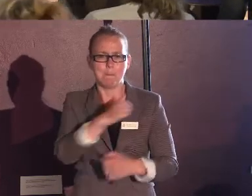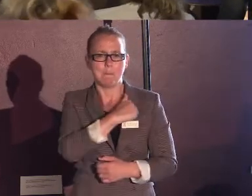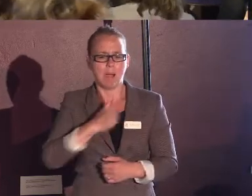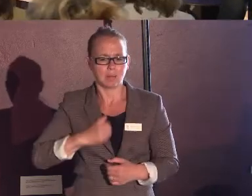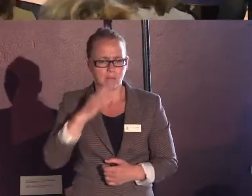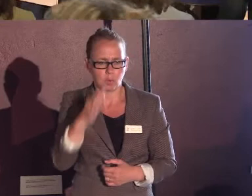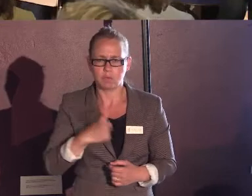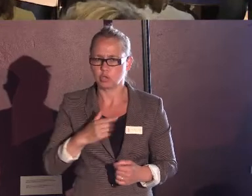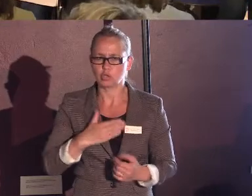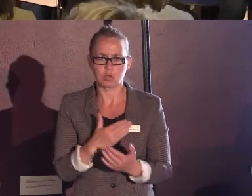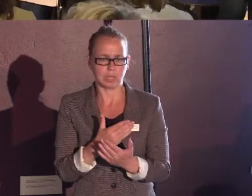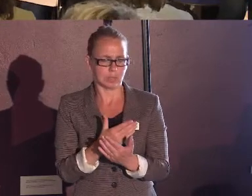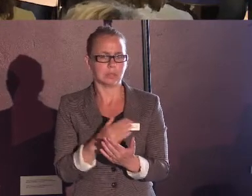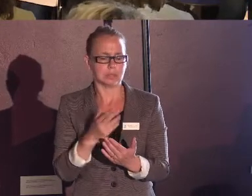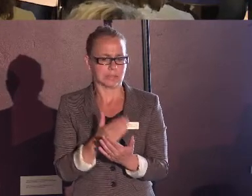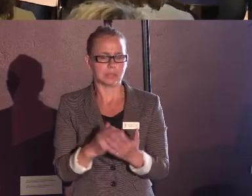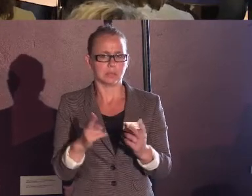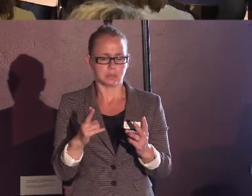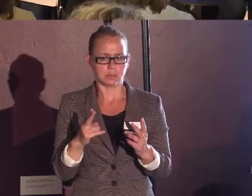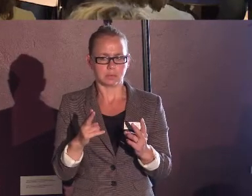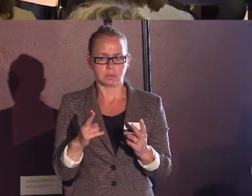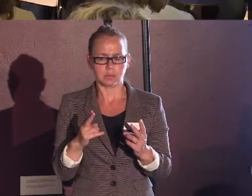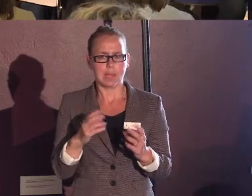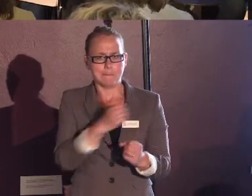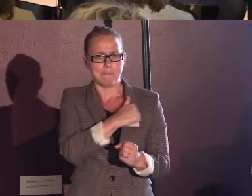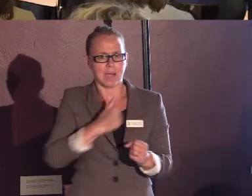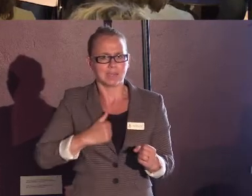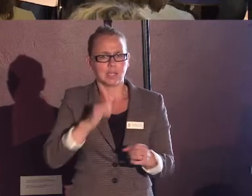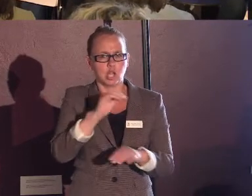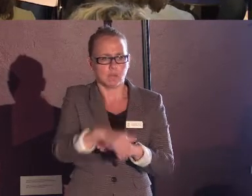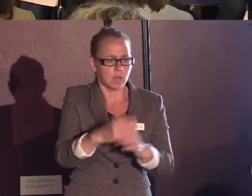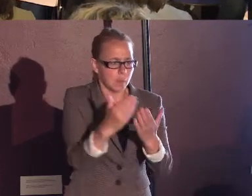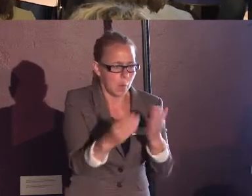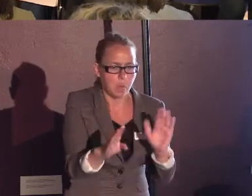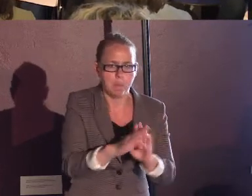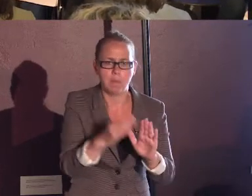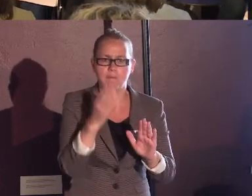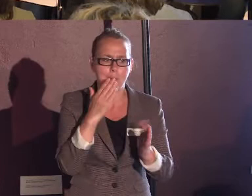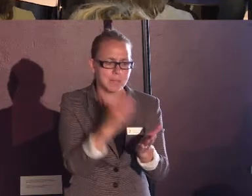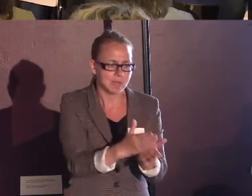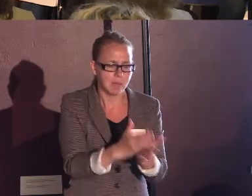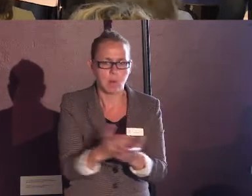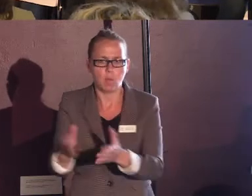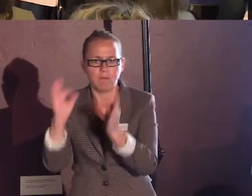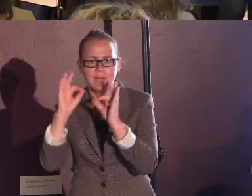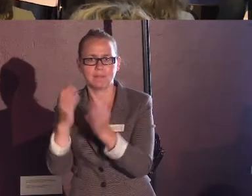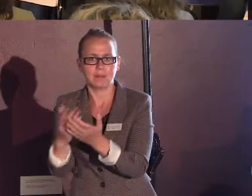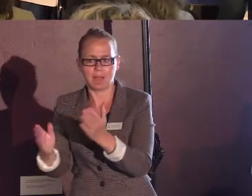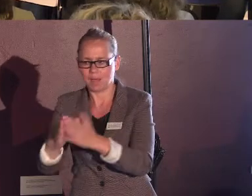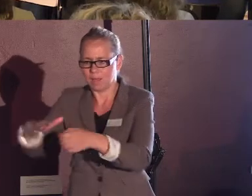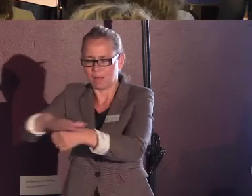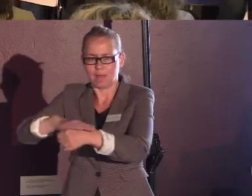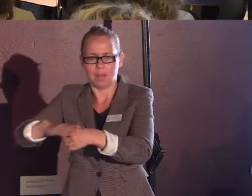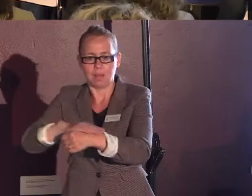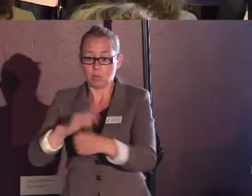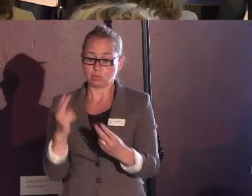maktfrågan. För jag tycker inte den är helt oviktig just i det avseendet. Så makten över rummet, det offentliga rummet, det halvoffentliga